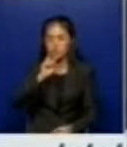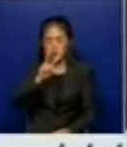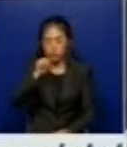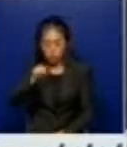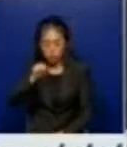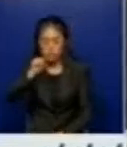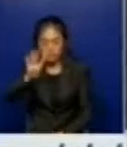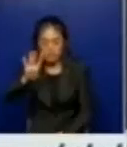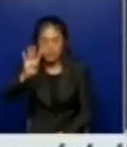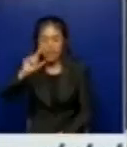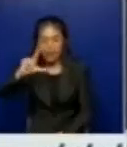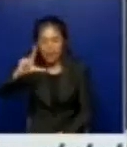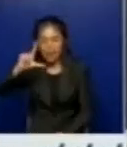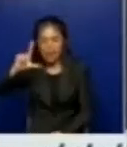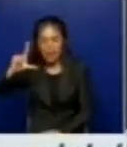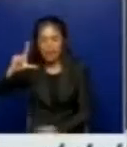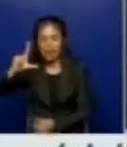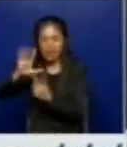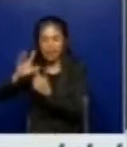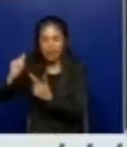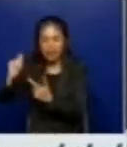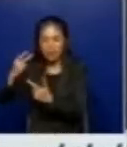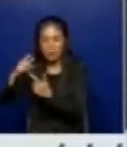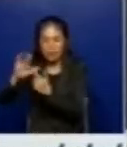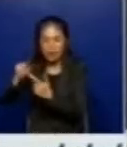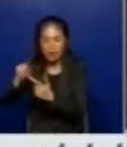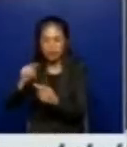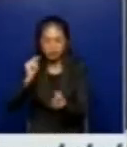เรียนว่าพลาดเป้าไปนะถึงประมาณ